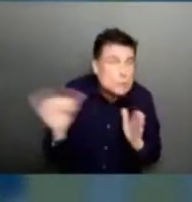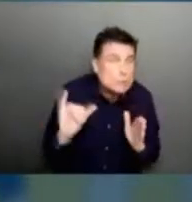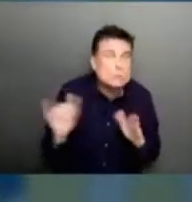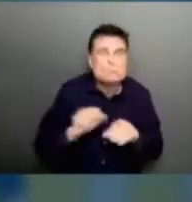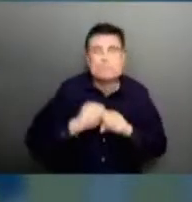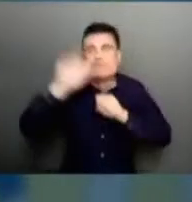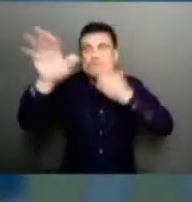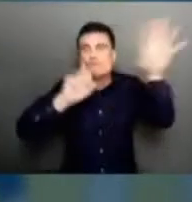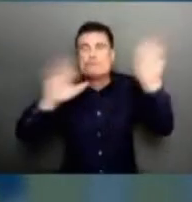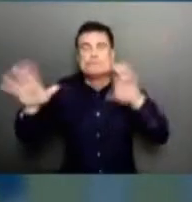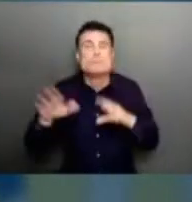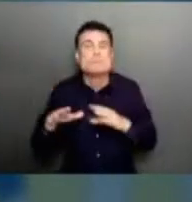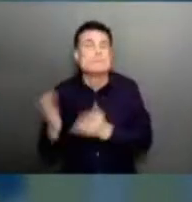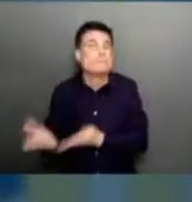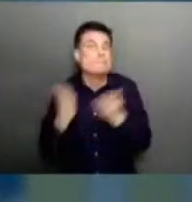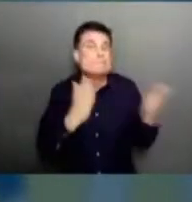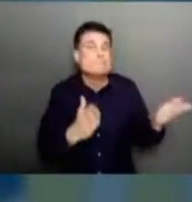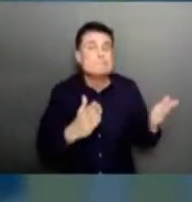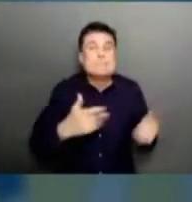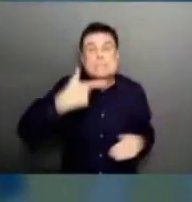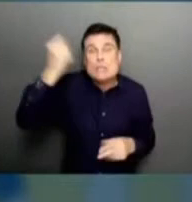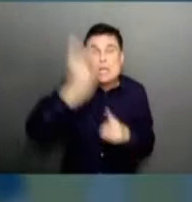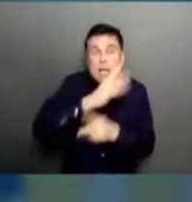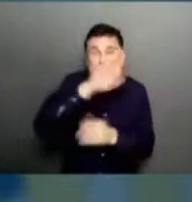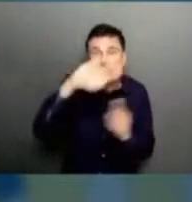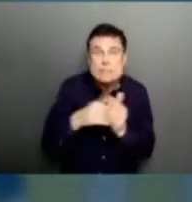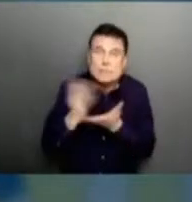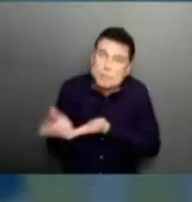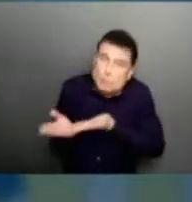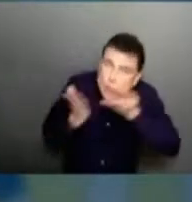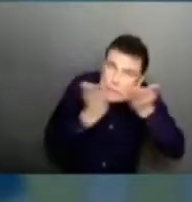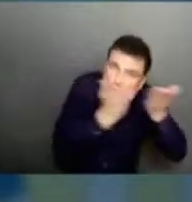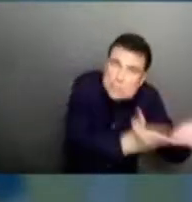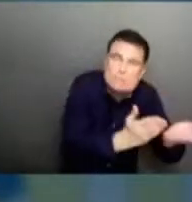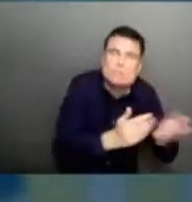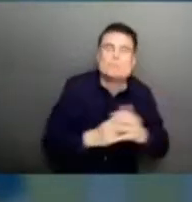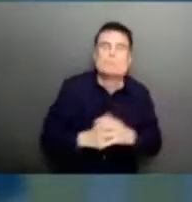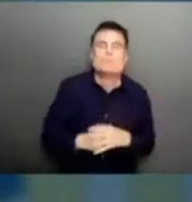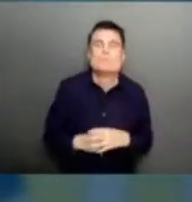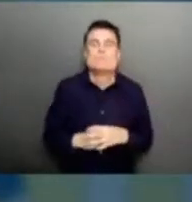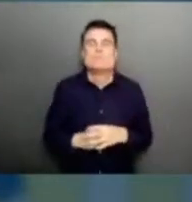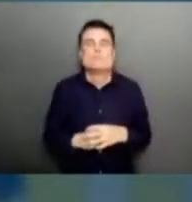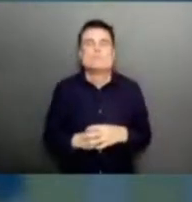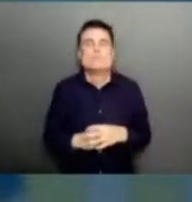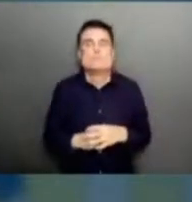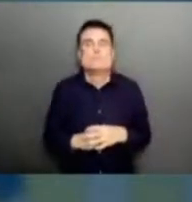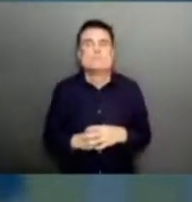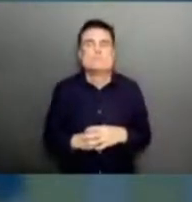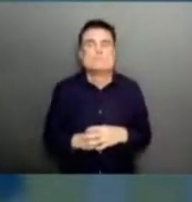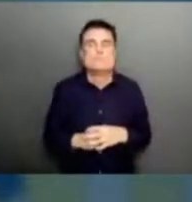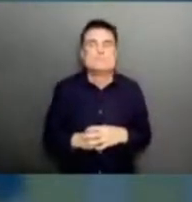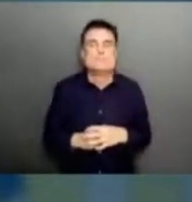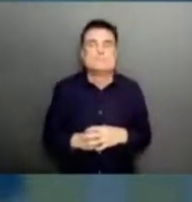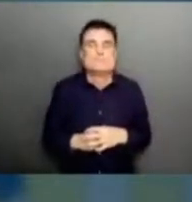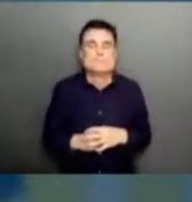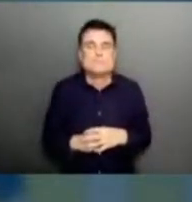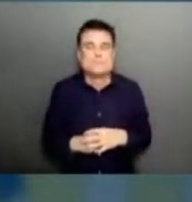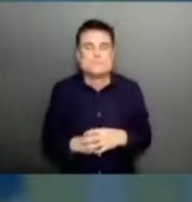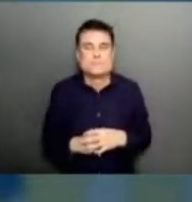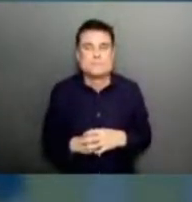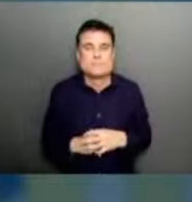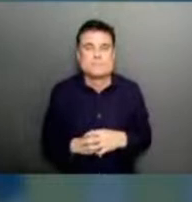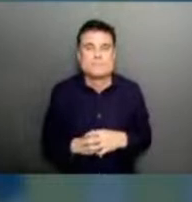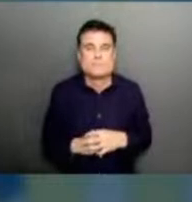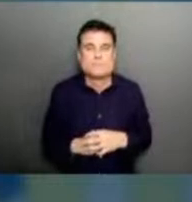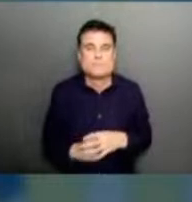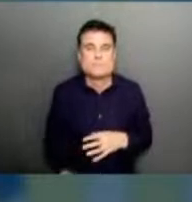个 know 呢，还主 the 要是给 virus is 这 causing 个 the 长 most 期护理 damage. 院以及 So the second 医 thing 护人 that we 员。 had good news of 那么 yesterday 那么 was that we can